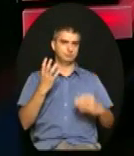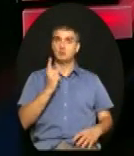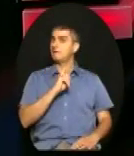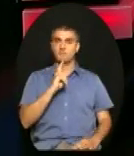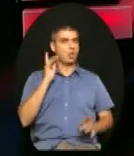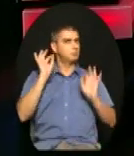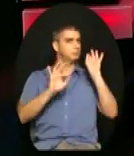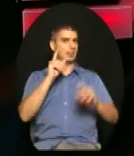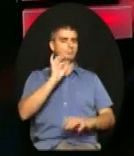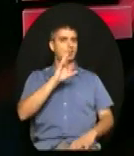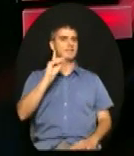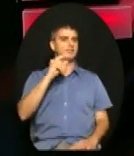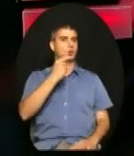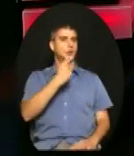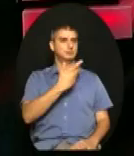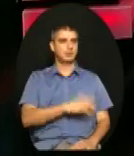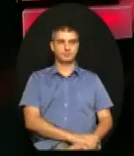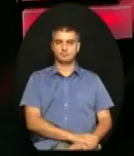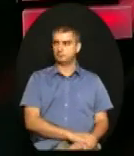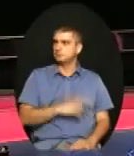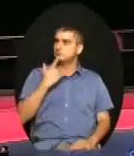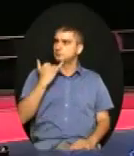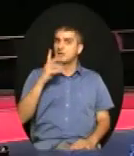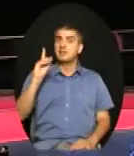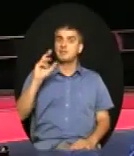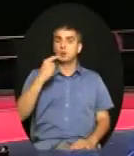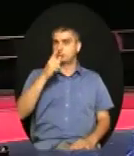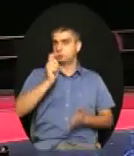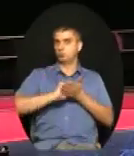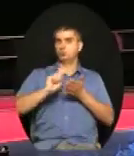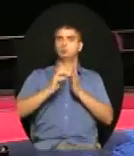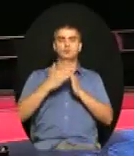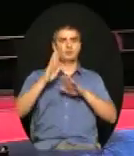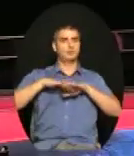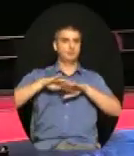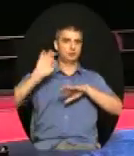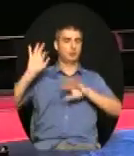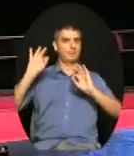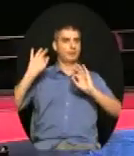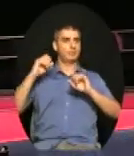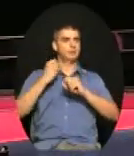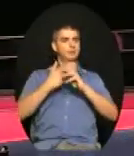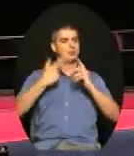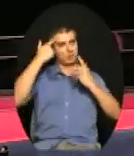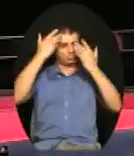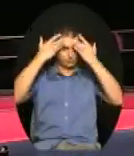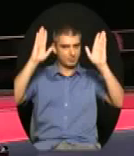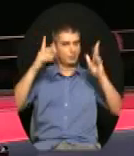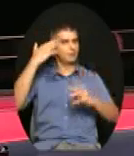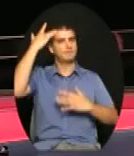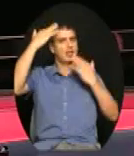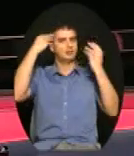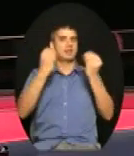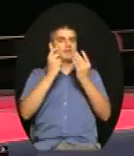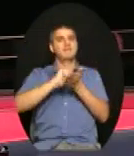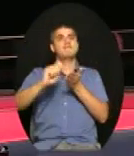ולא מתלהמים של דוד גרוסמן. כן, דוד גרוסמן הוא סופר ותפקידו באמת לעבוד בראש פתוח ולעזות כל מיני